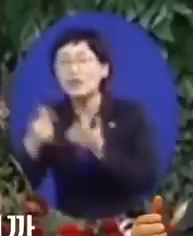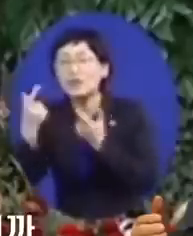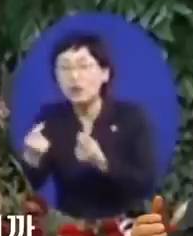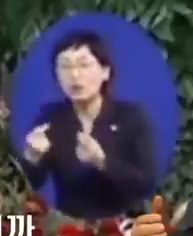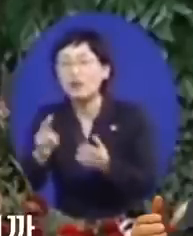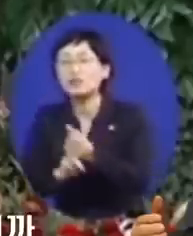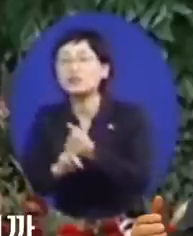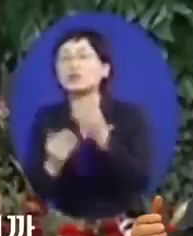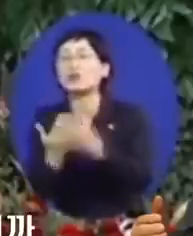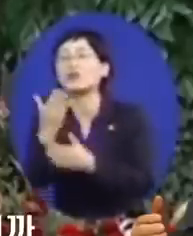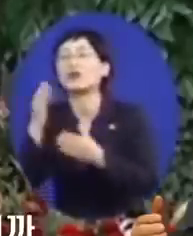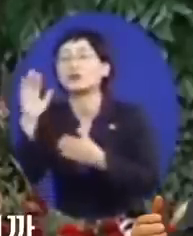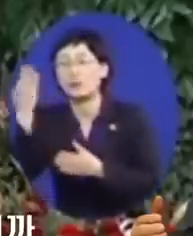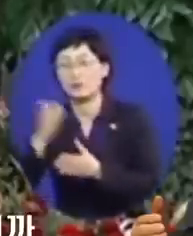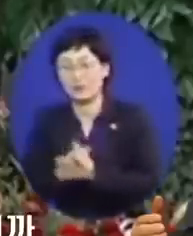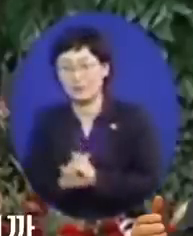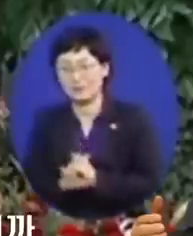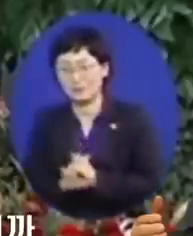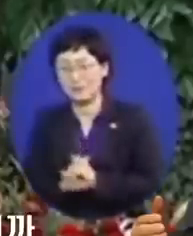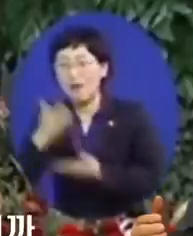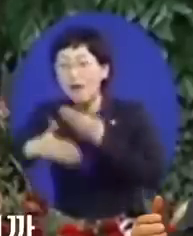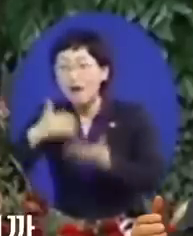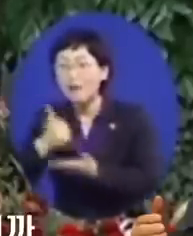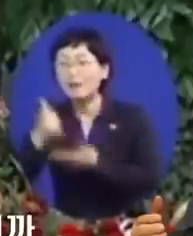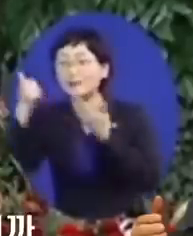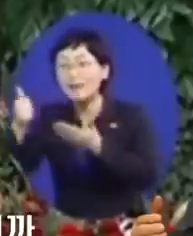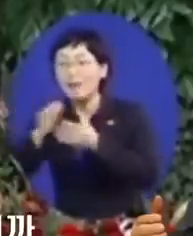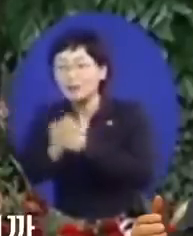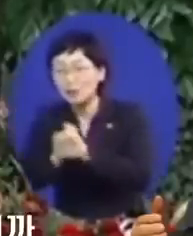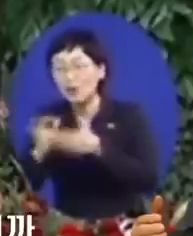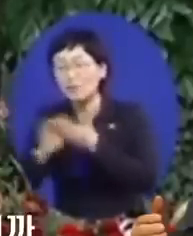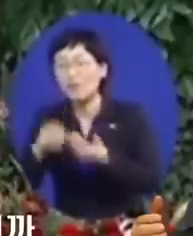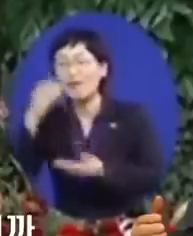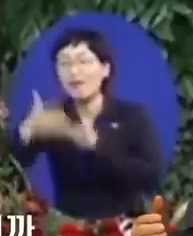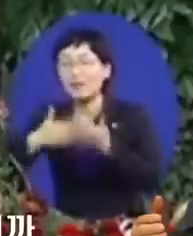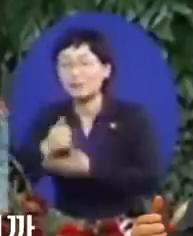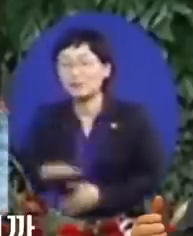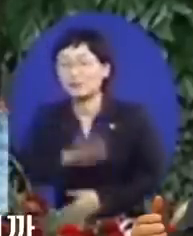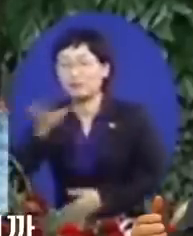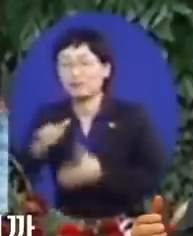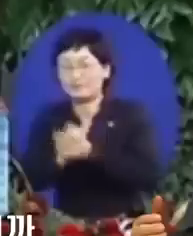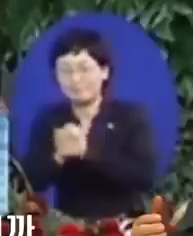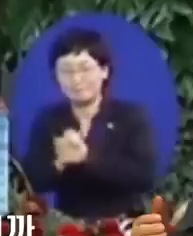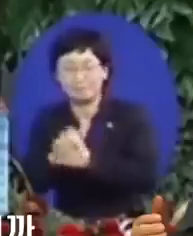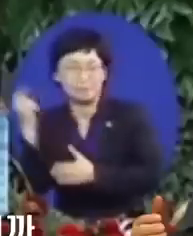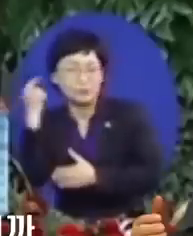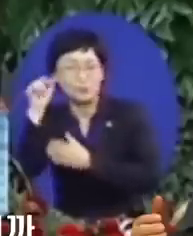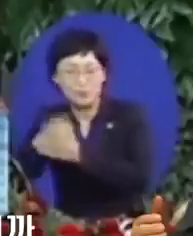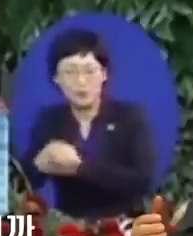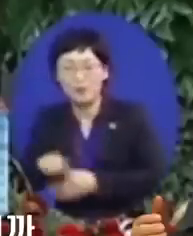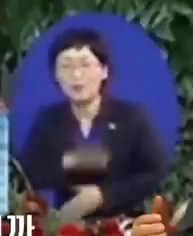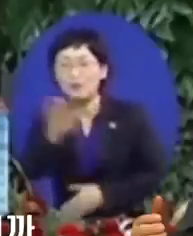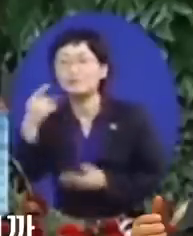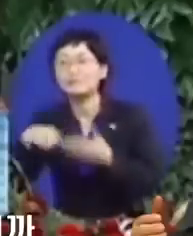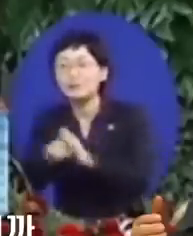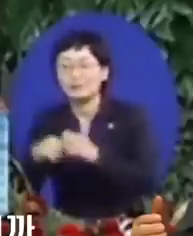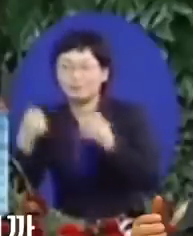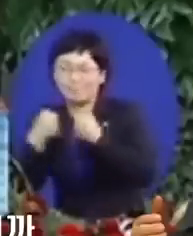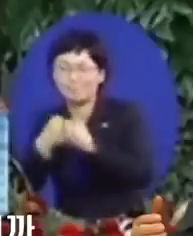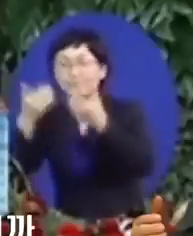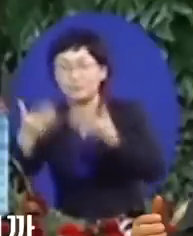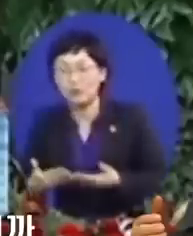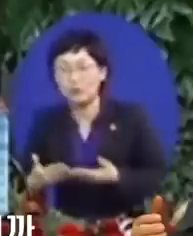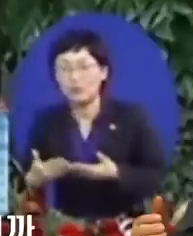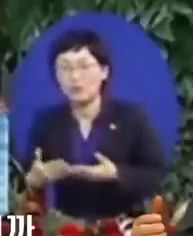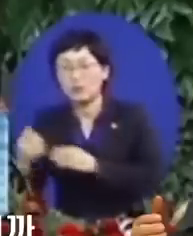기적이 일어나는 것입니다. 하나님께 기도하면 하나님은 우리의 기도를 들으시고 우리를 위해서 싸워주십니다. 이는